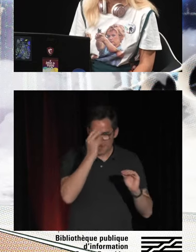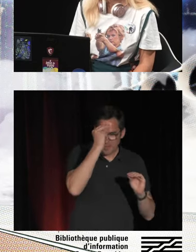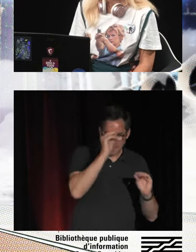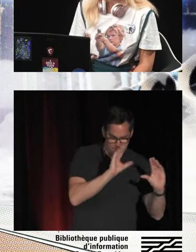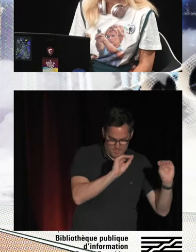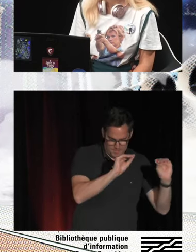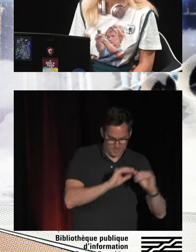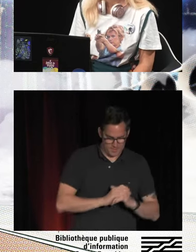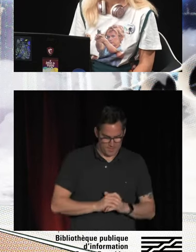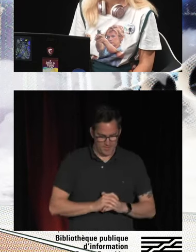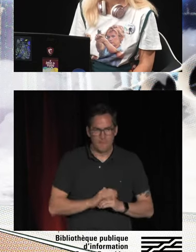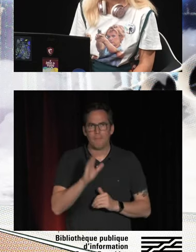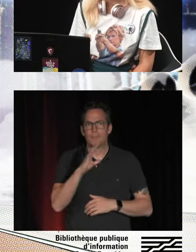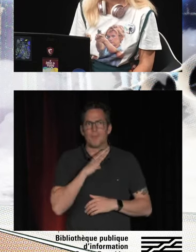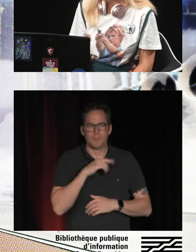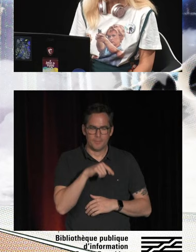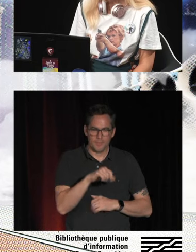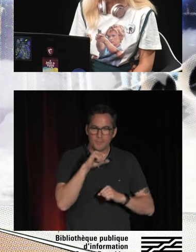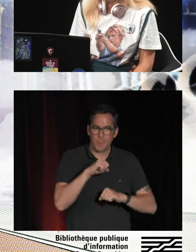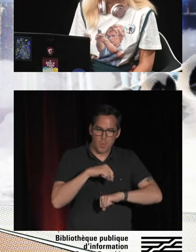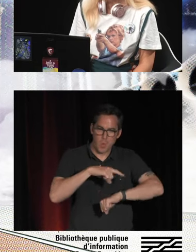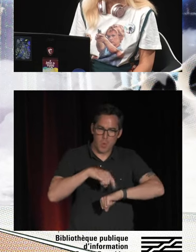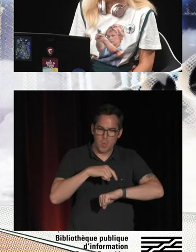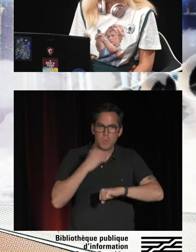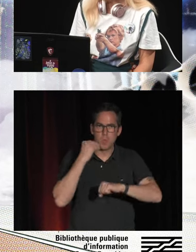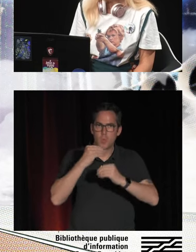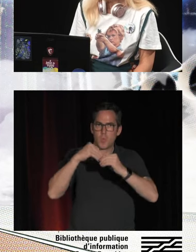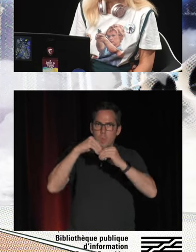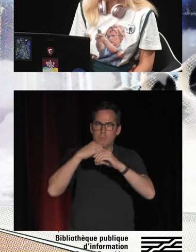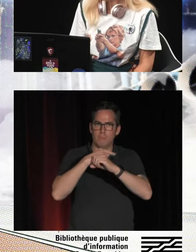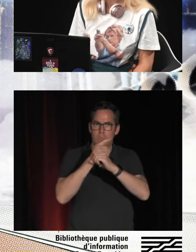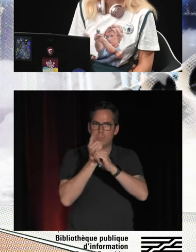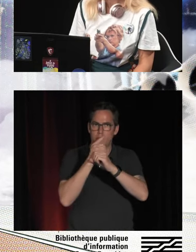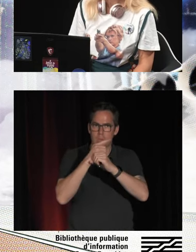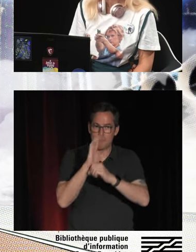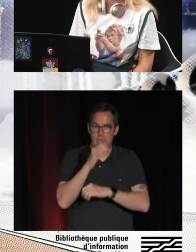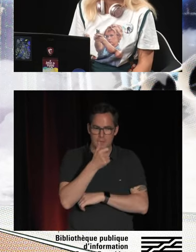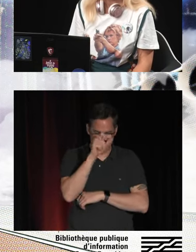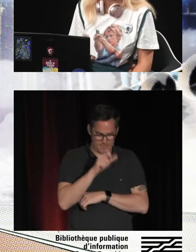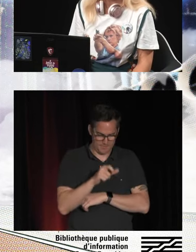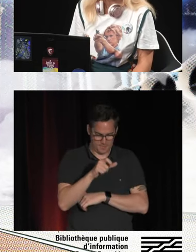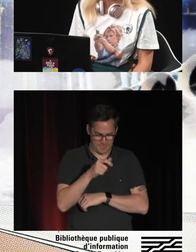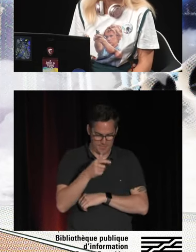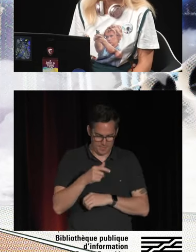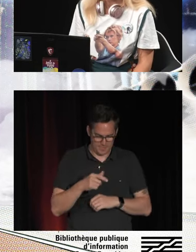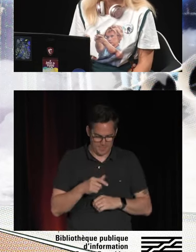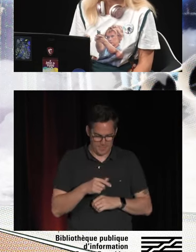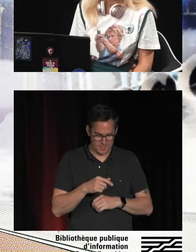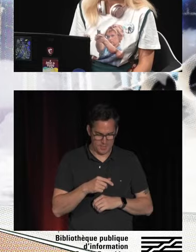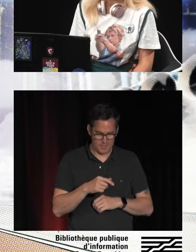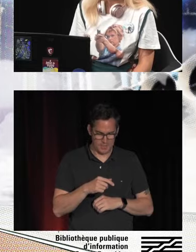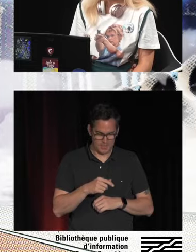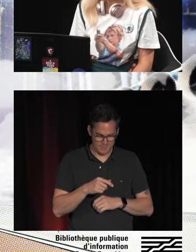Mais par exemple, donc il y a des horloges pour vous rallonger du temps. Et en fait, il y a que Tintin qui peut prendre